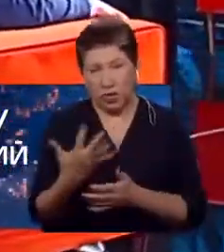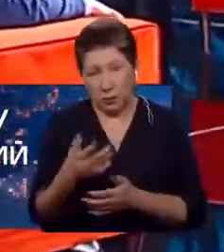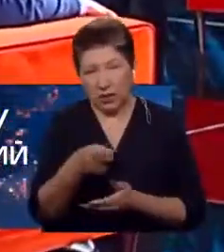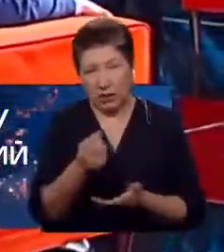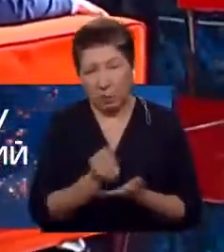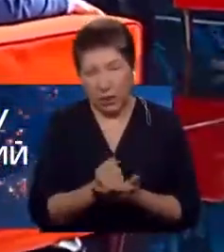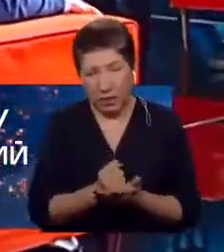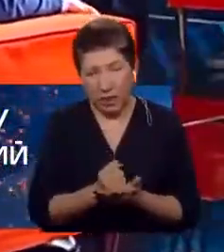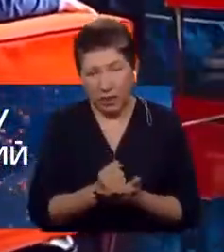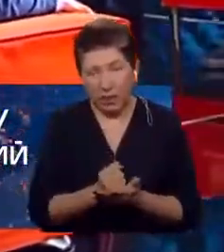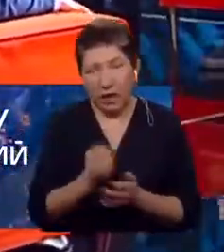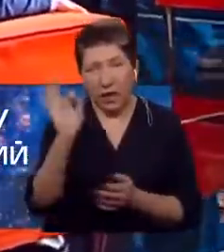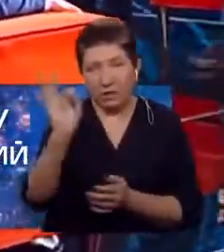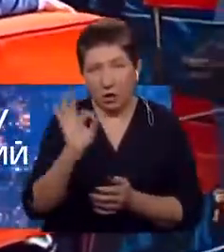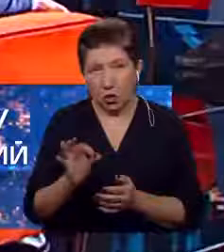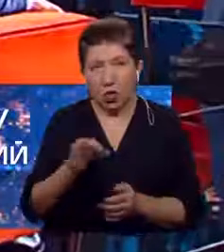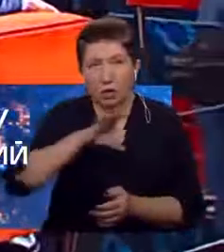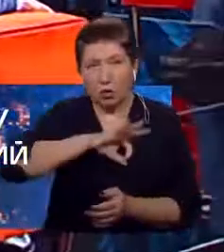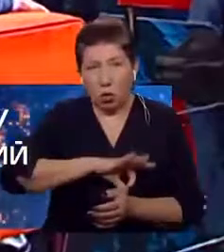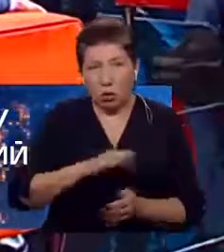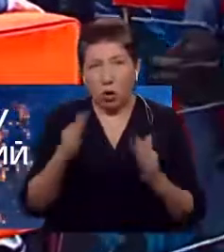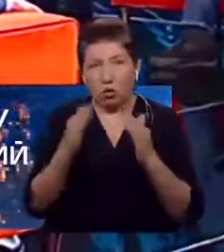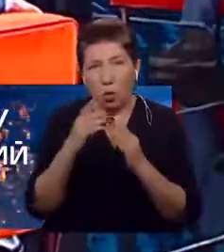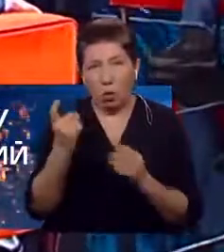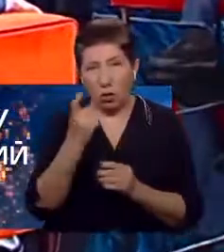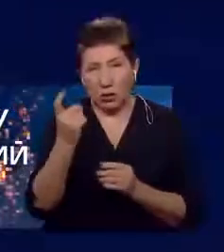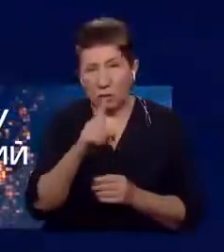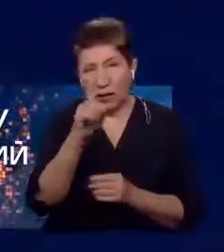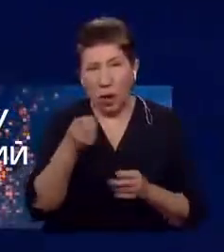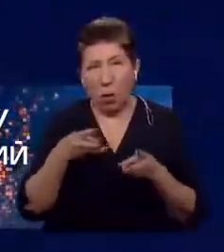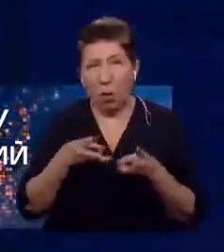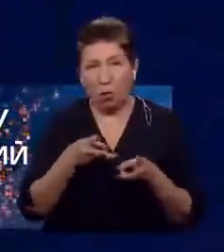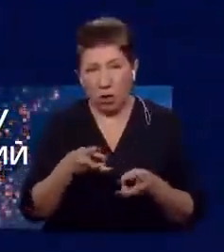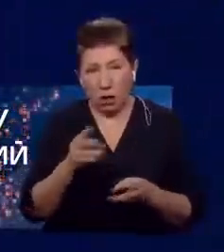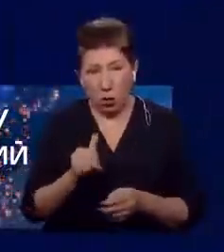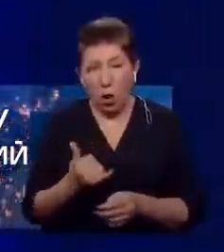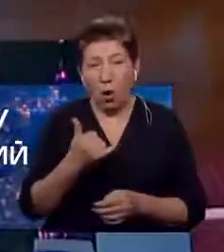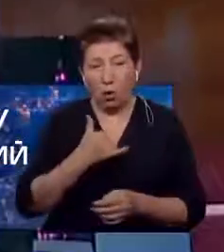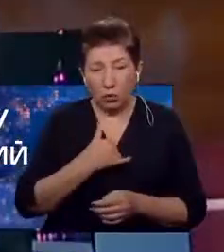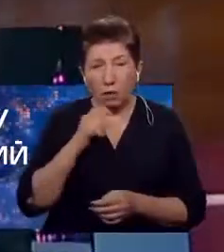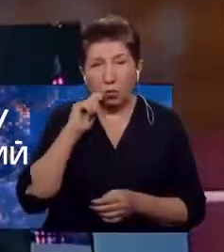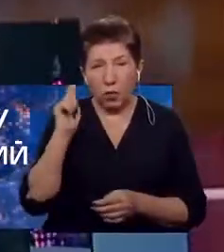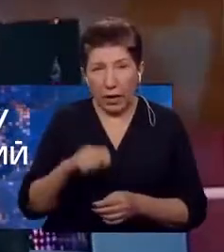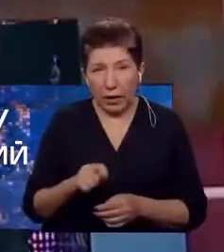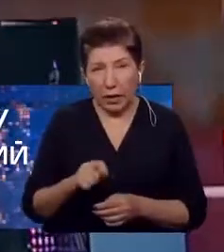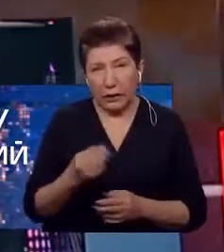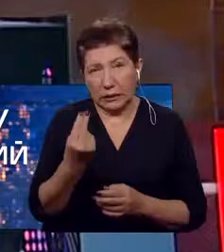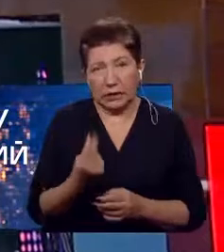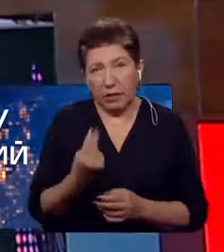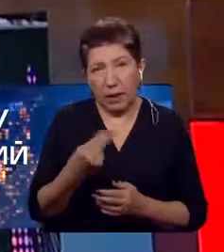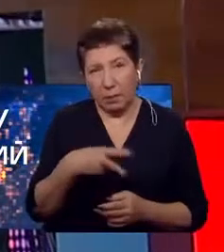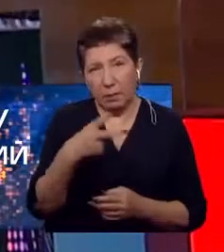підтвердите, відсотків доходу домогосподарства за комуналку. В Україні ця цифра становить приблизно